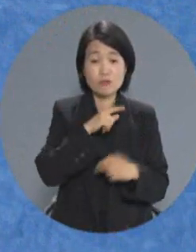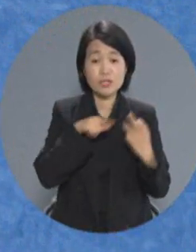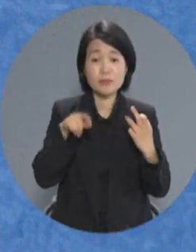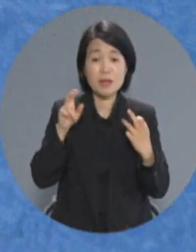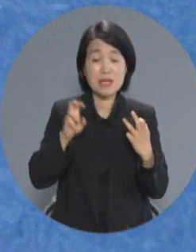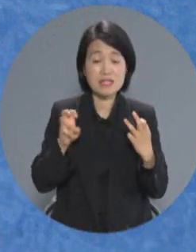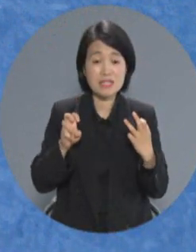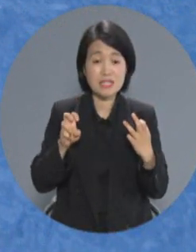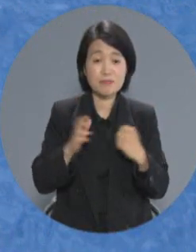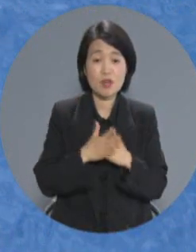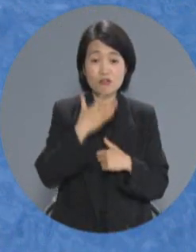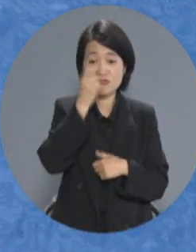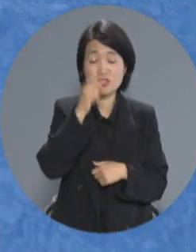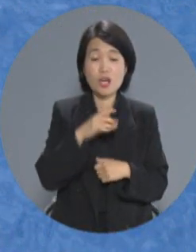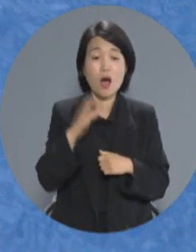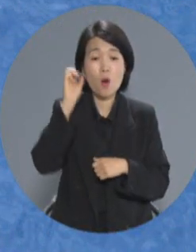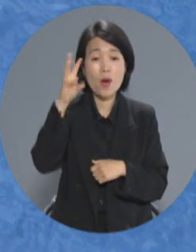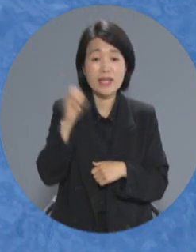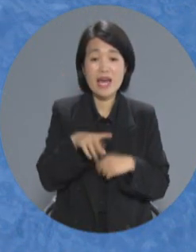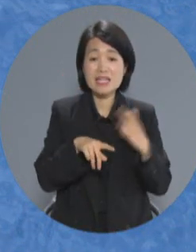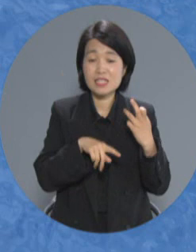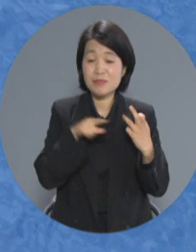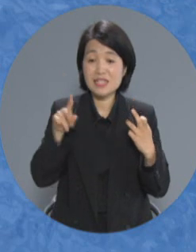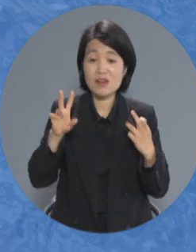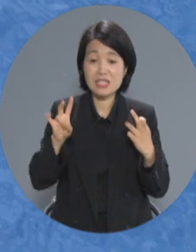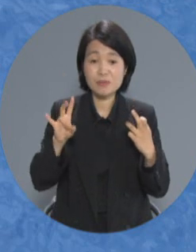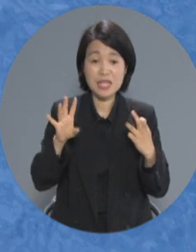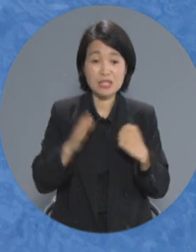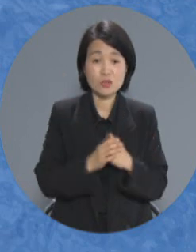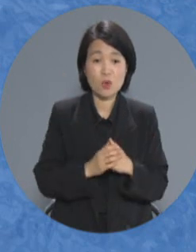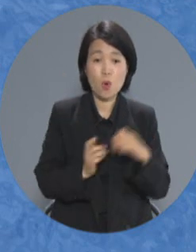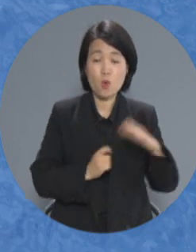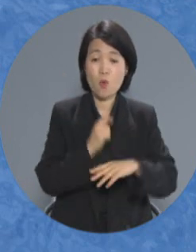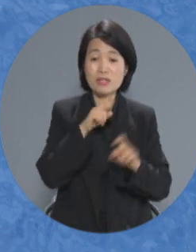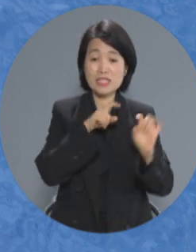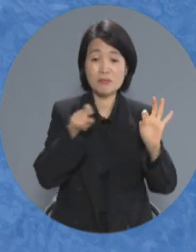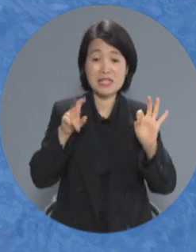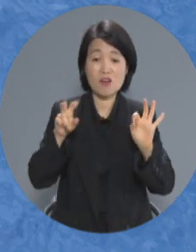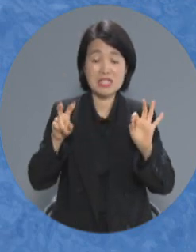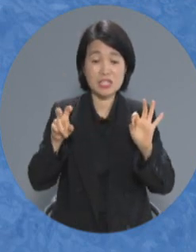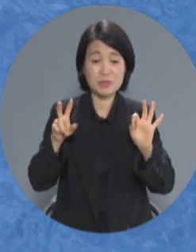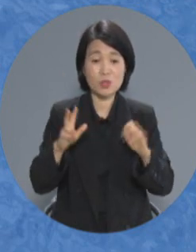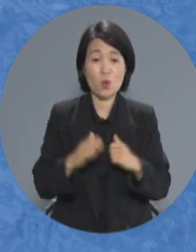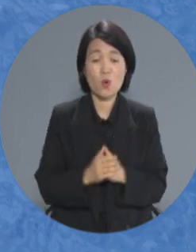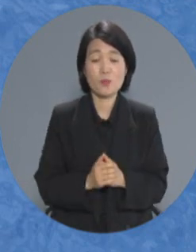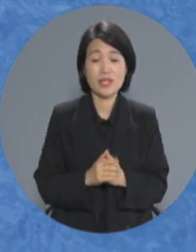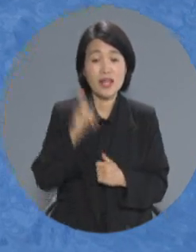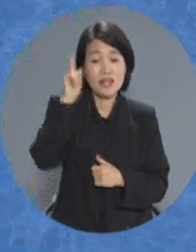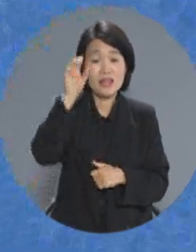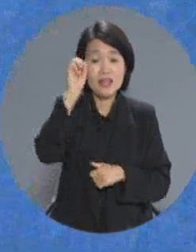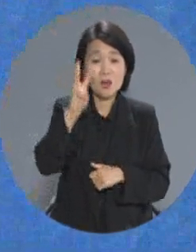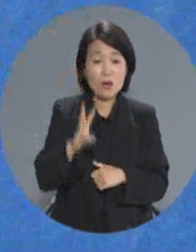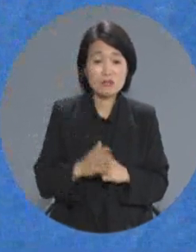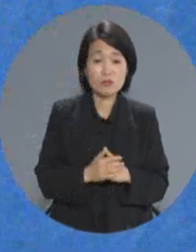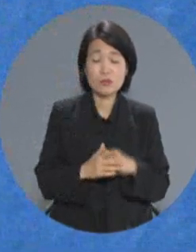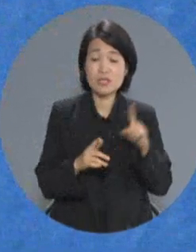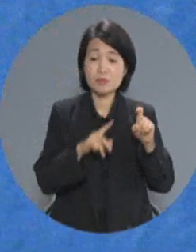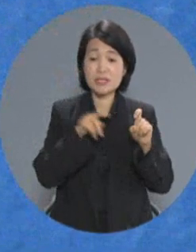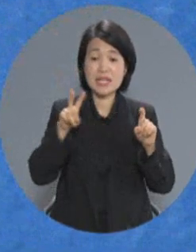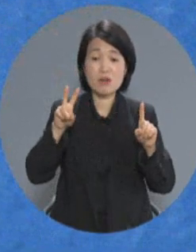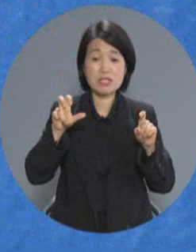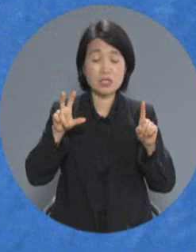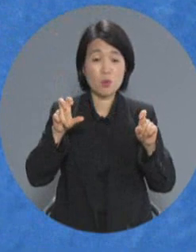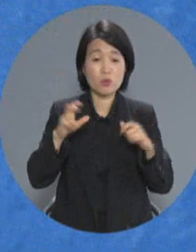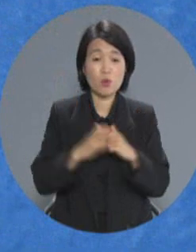13에서 20도, 순천과 광양 12에서 24도, 고흥 10에서 22도를 보이겠습니다. 내일 광주는 11에서